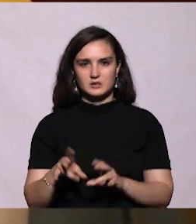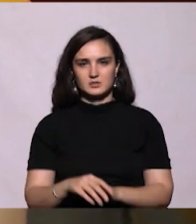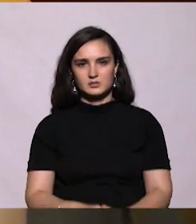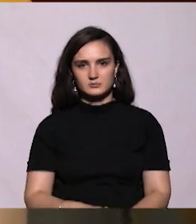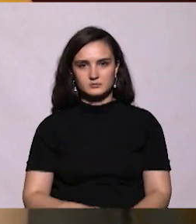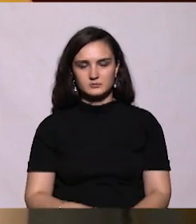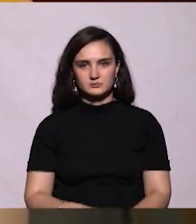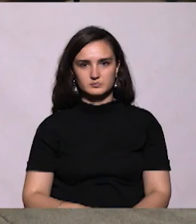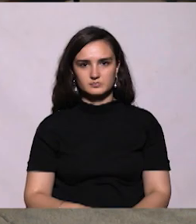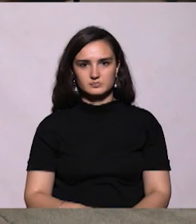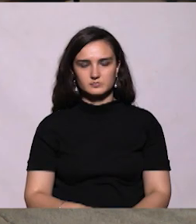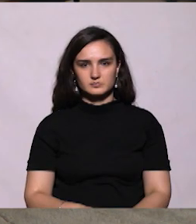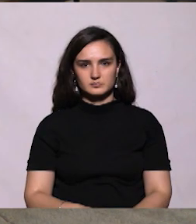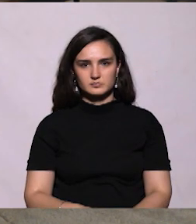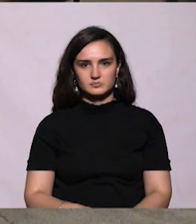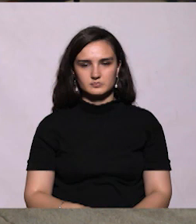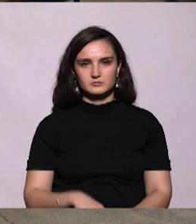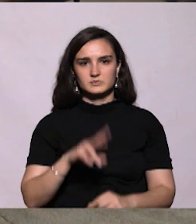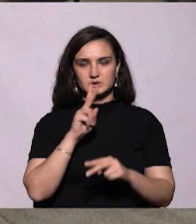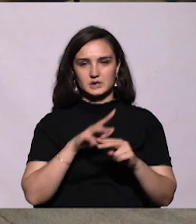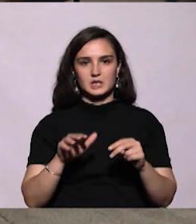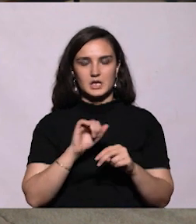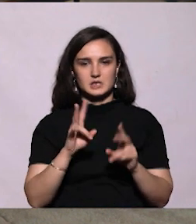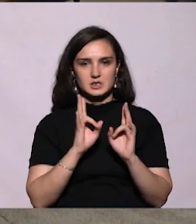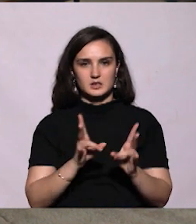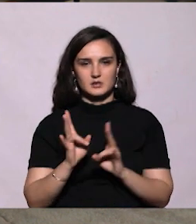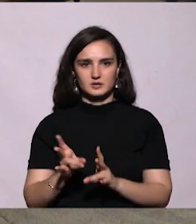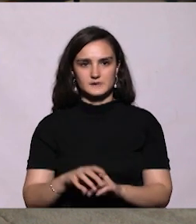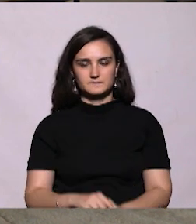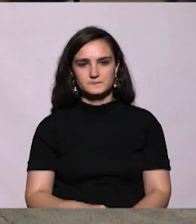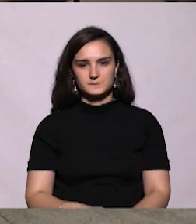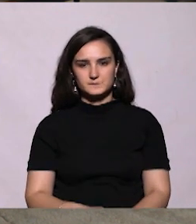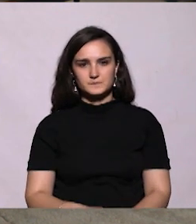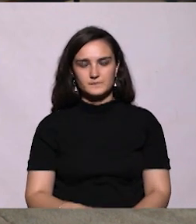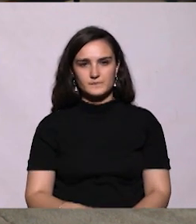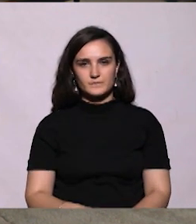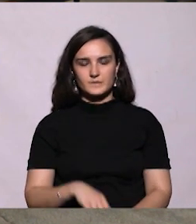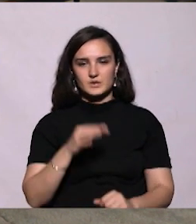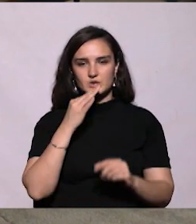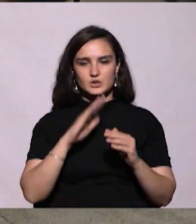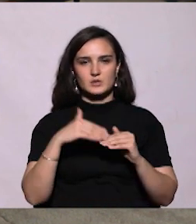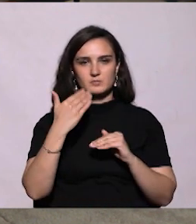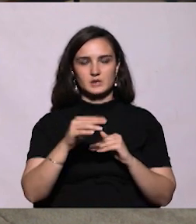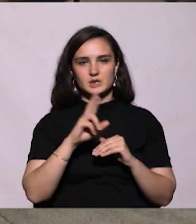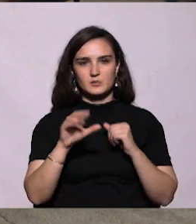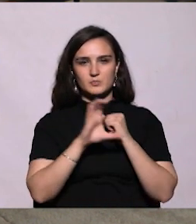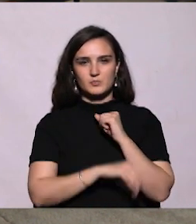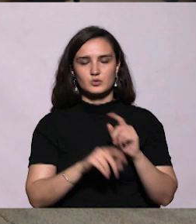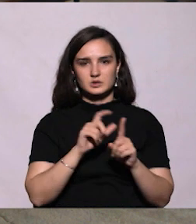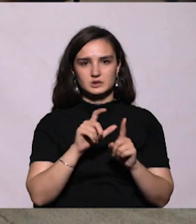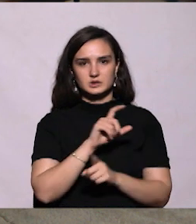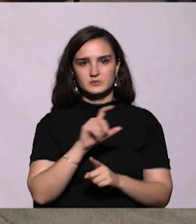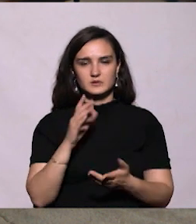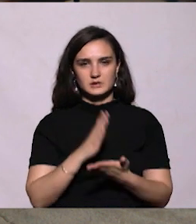ან ზარალი. Loss, დანაკარგი ან ზარალი. Our next and the last word